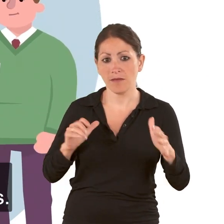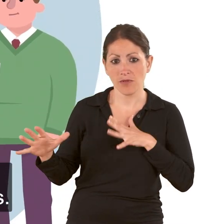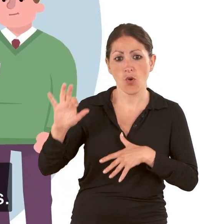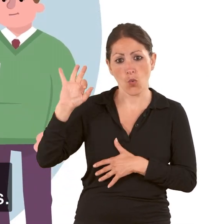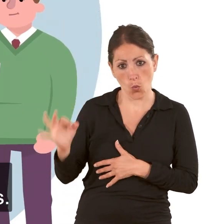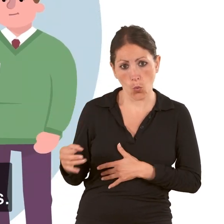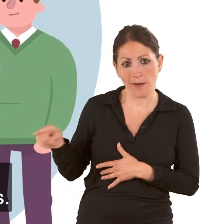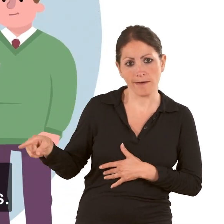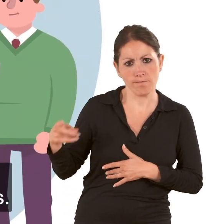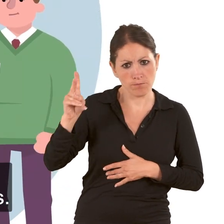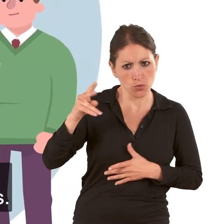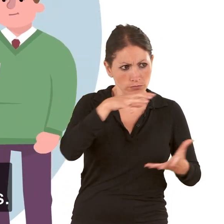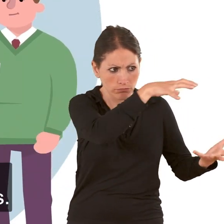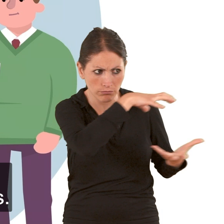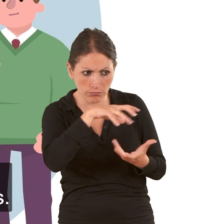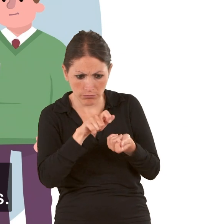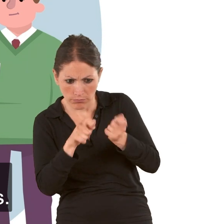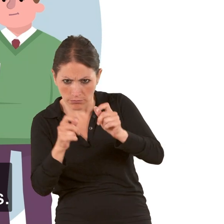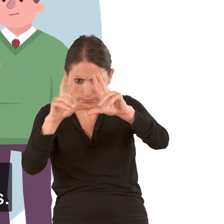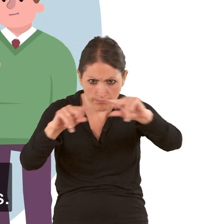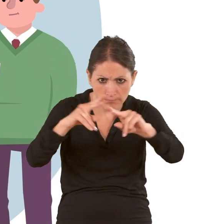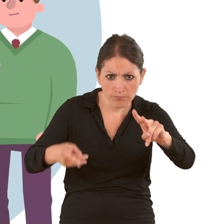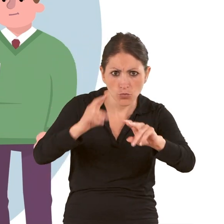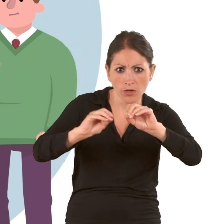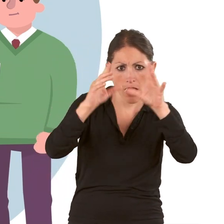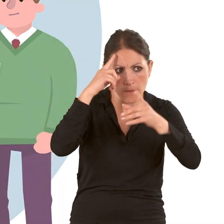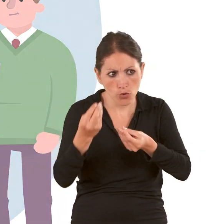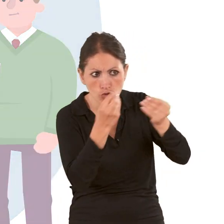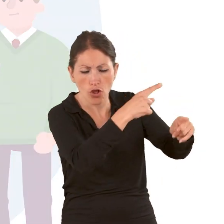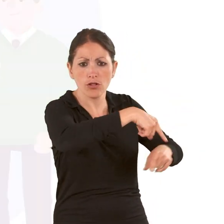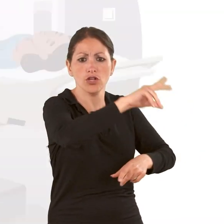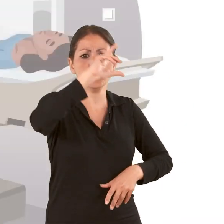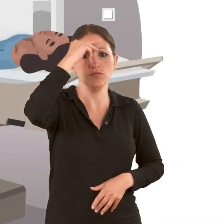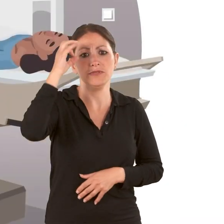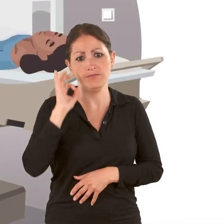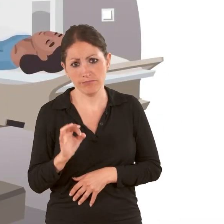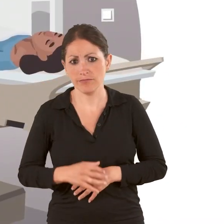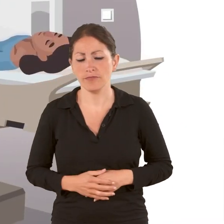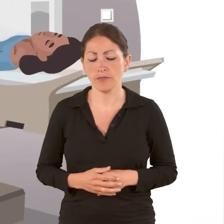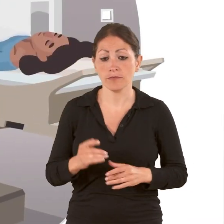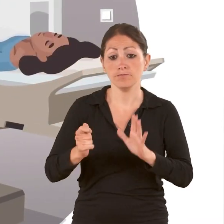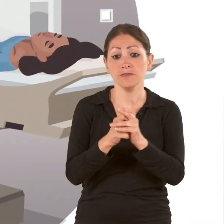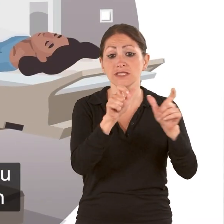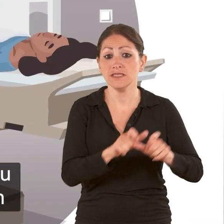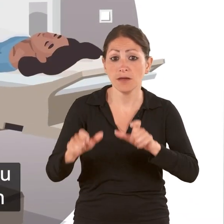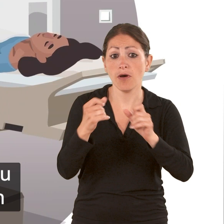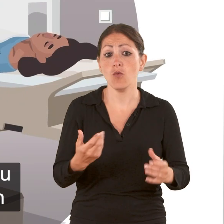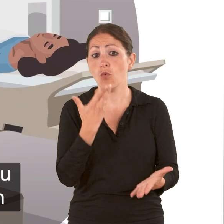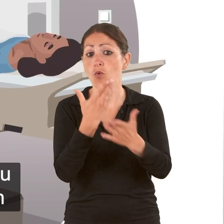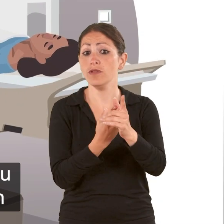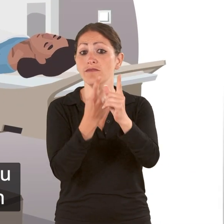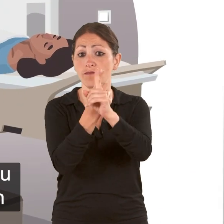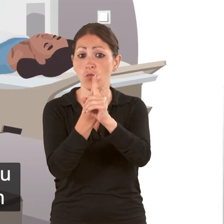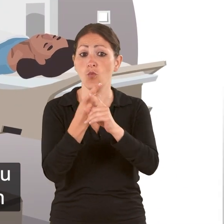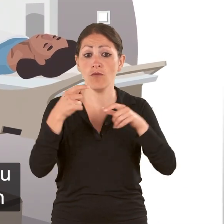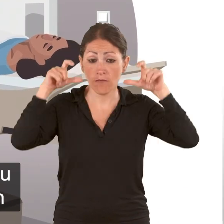un intermédiateur dont le rôle est de s'assurer que tous les échanges sont compris. En cas d'examen ou de consultation, la personne